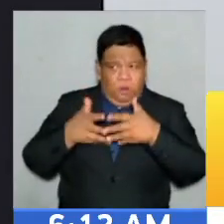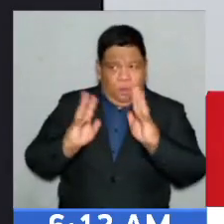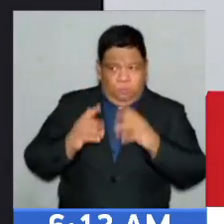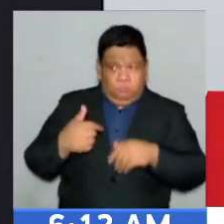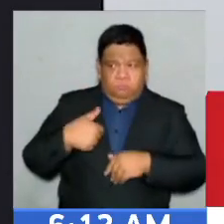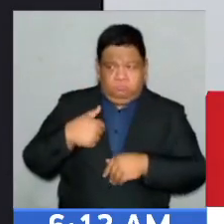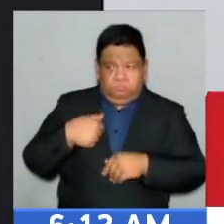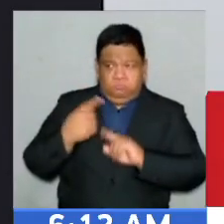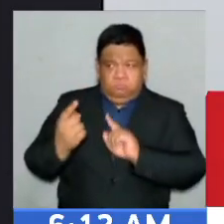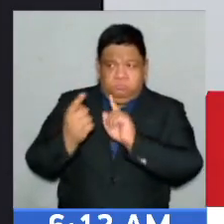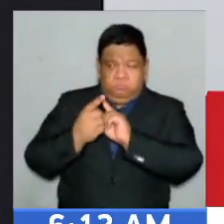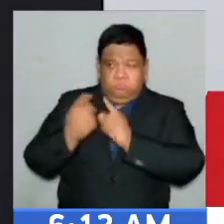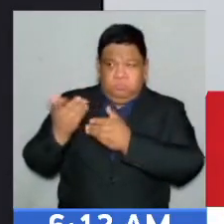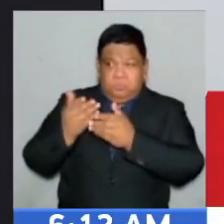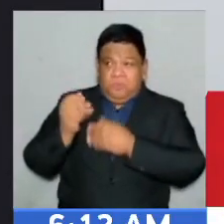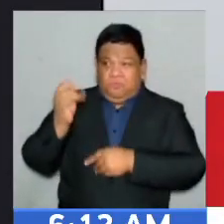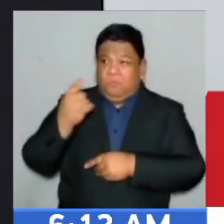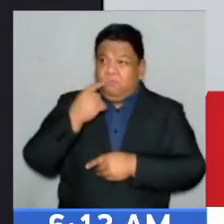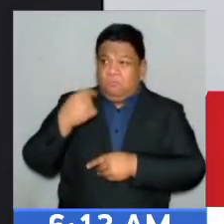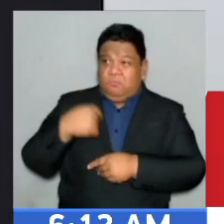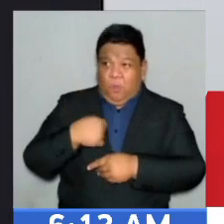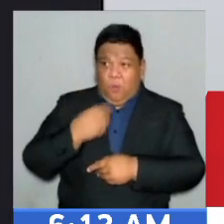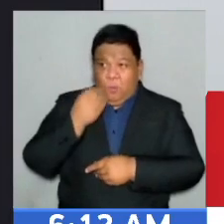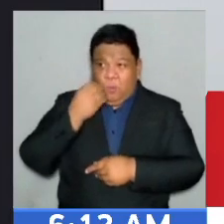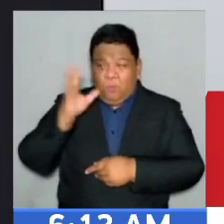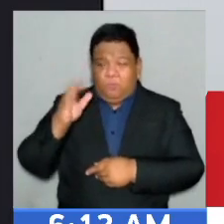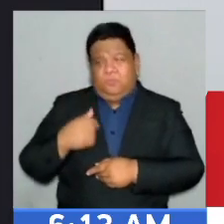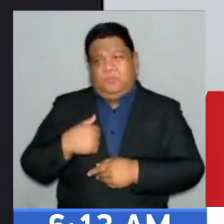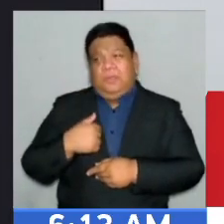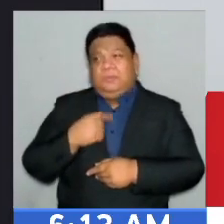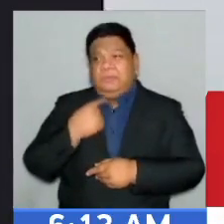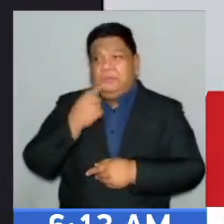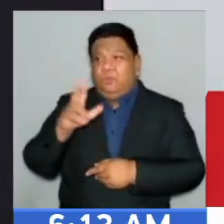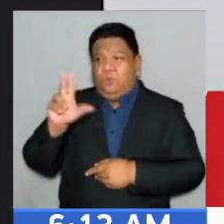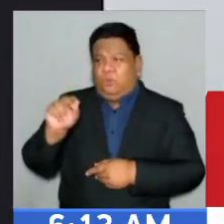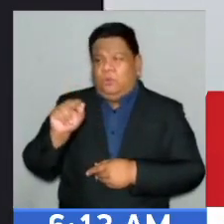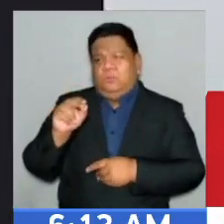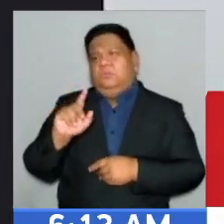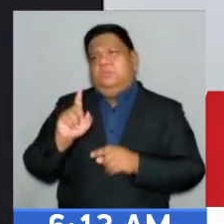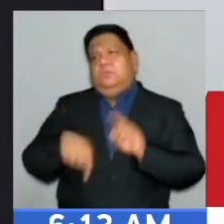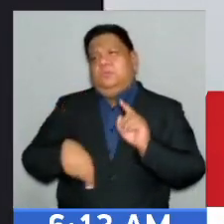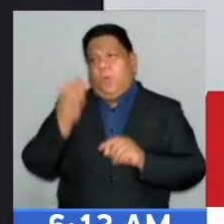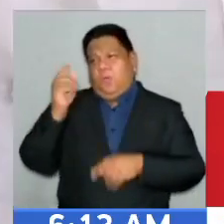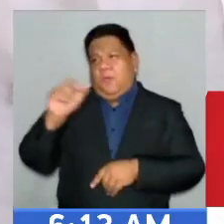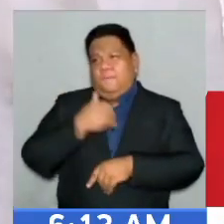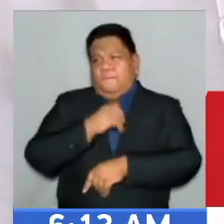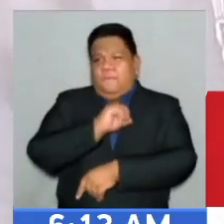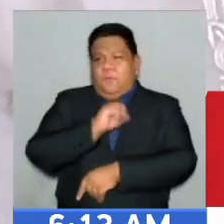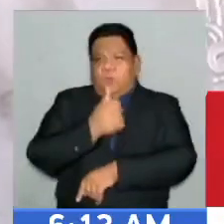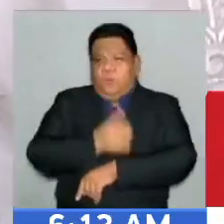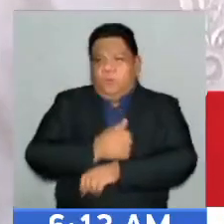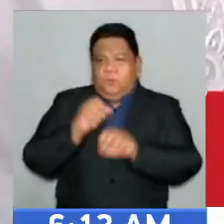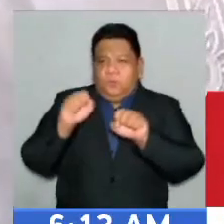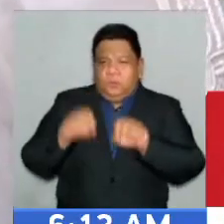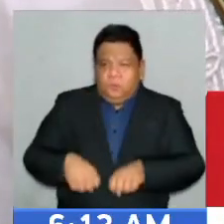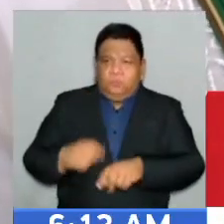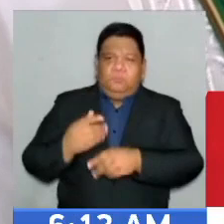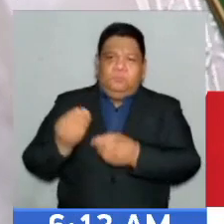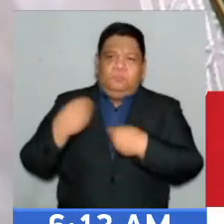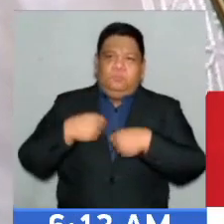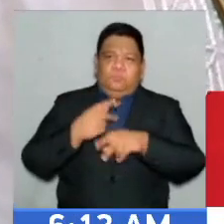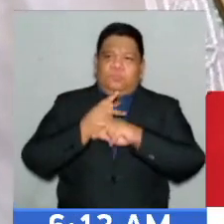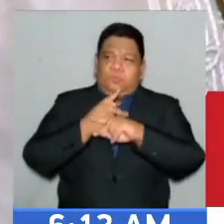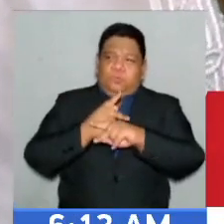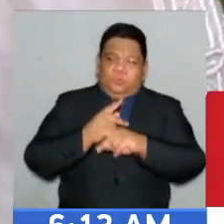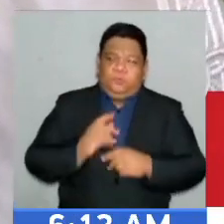mas mahihirapan ako humindi dahil mas may authority kayo makabigay ng protection sa akin. Mr. President, napanood ko yung video.